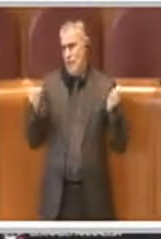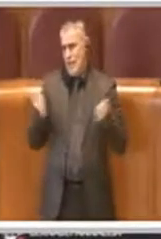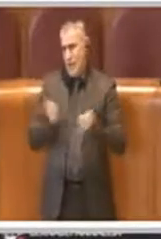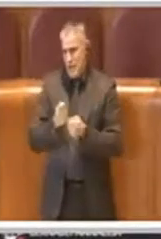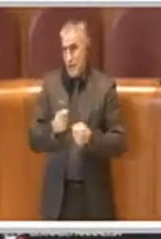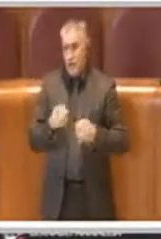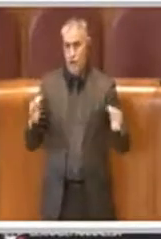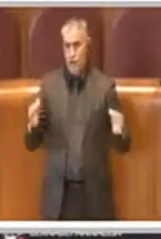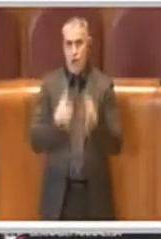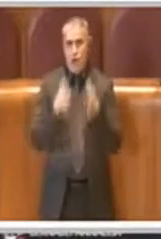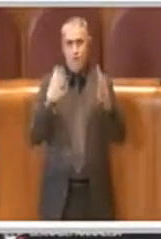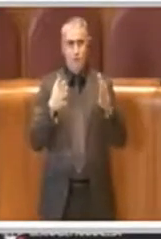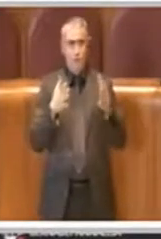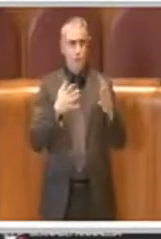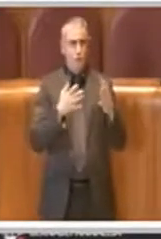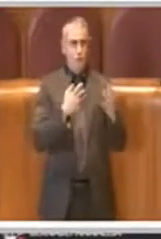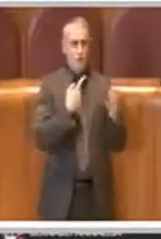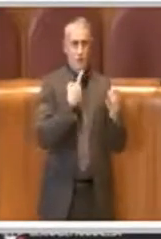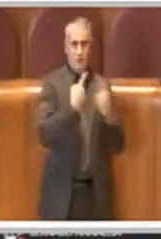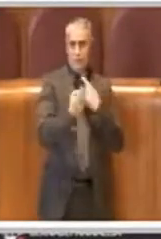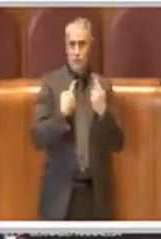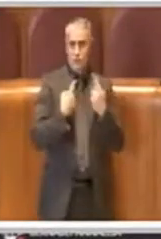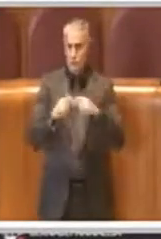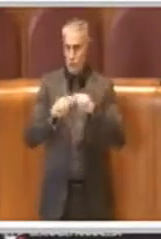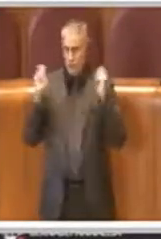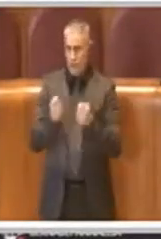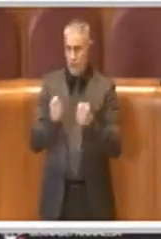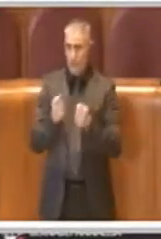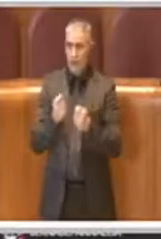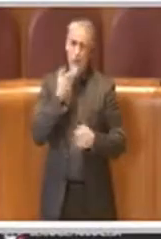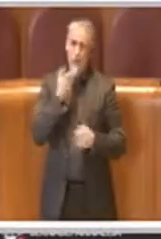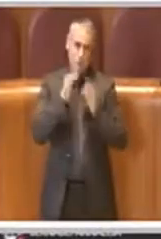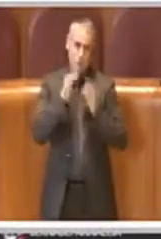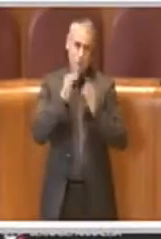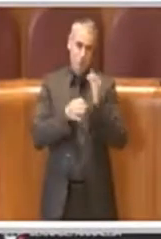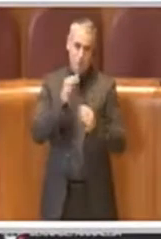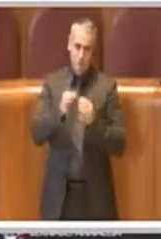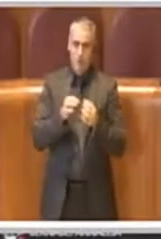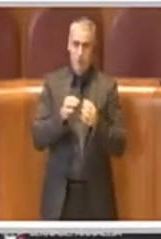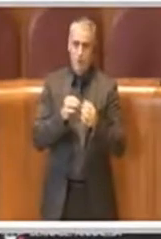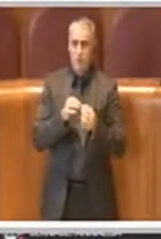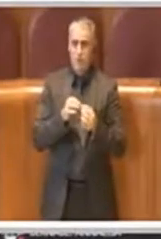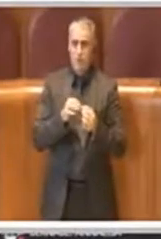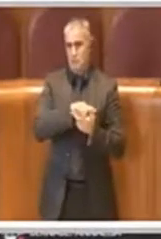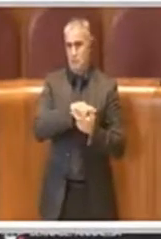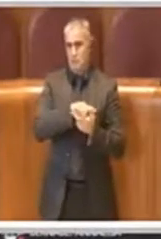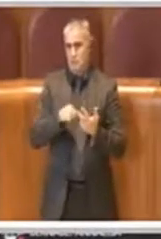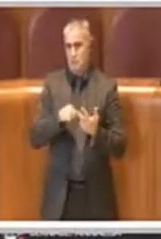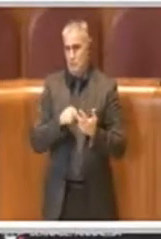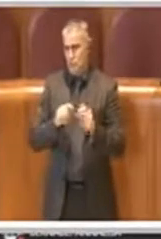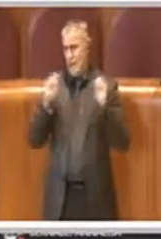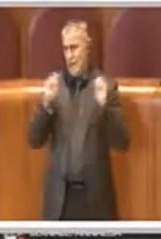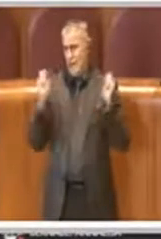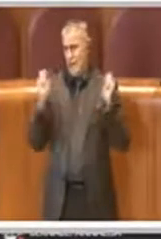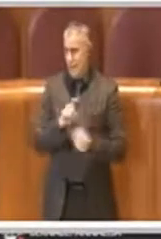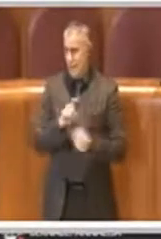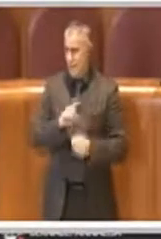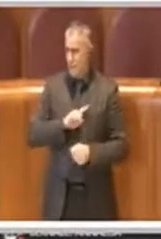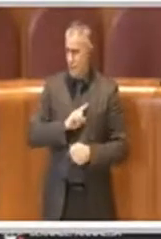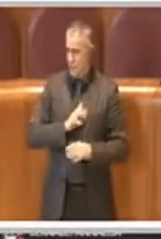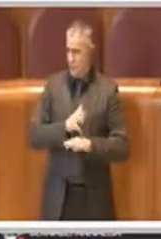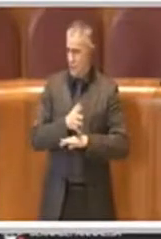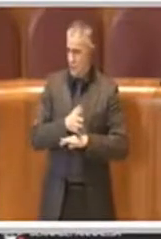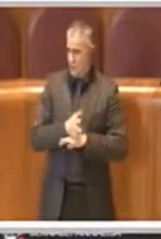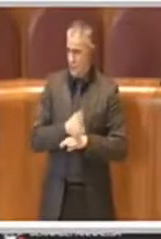sfrutto la discussione generale di questa prima delibera per intervenire un pochino su tutte, anche perché farò principalmente degli interventi